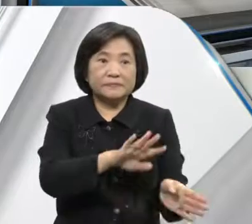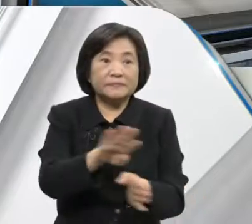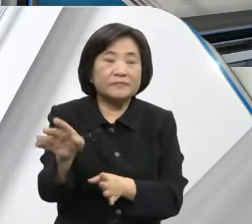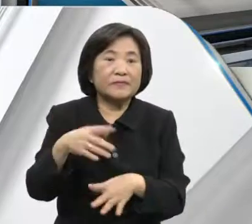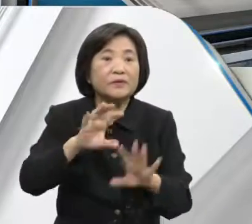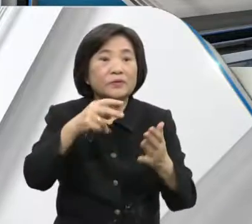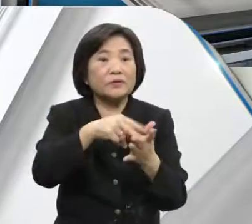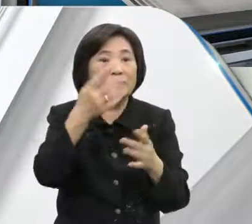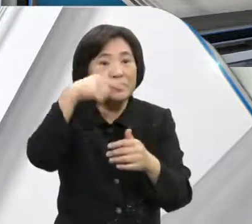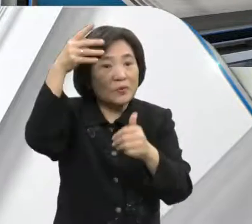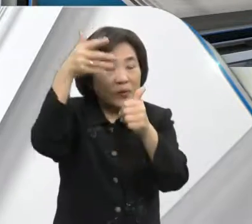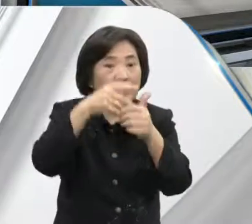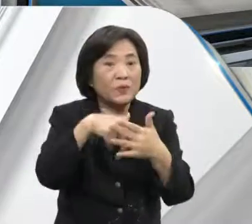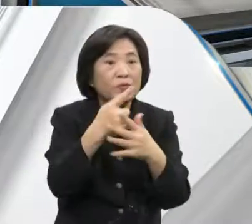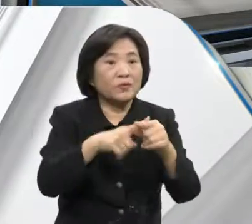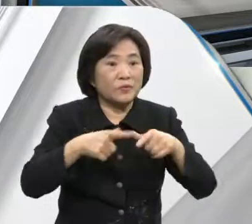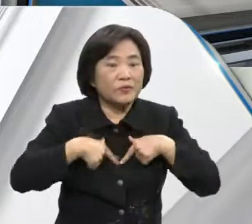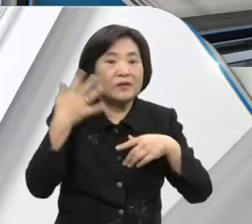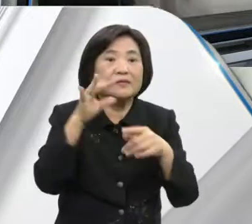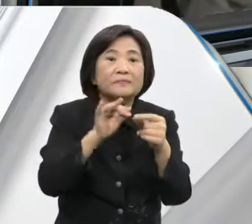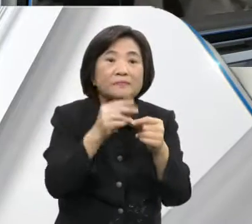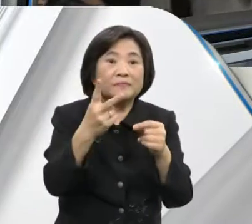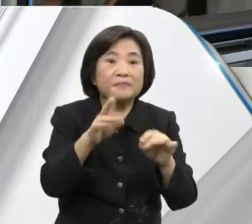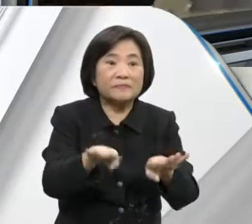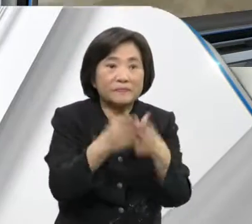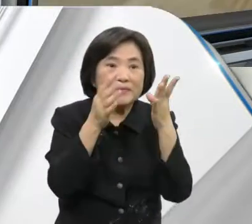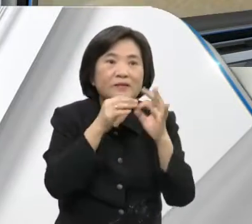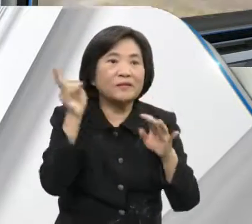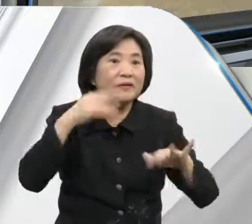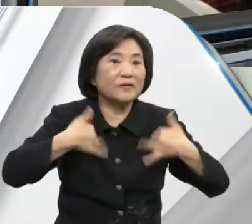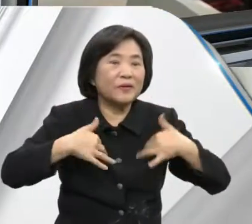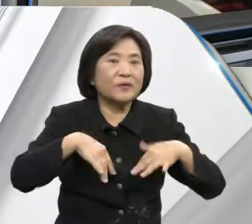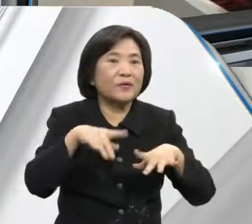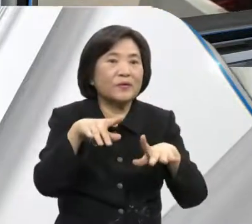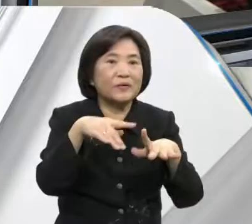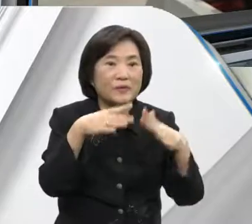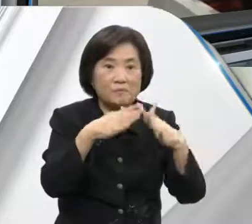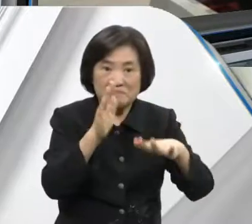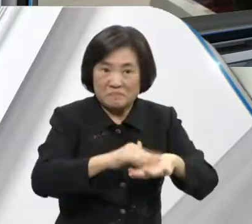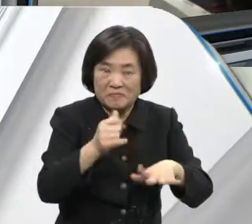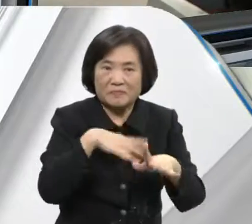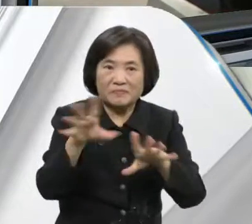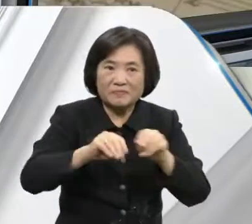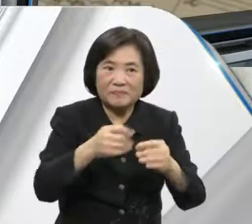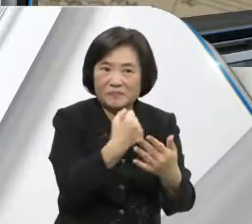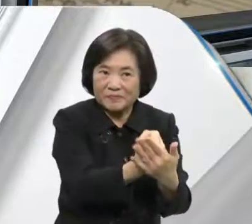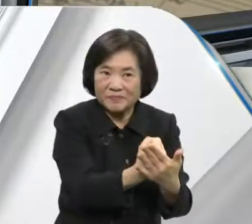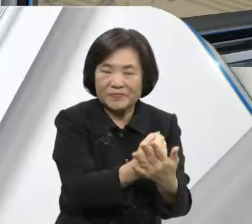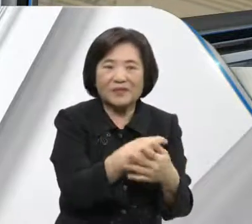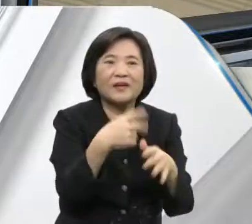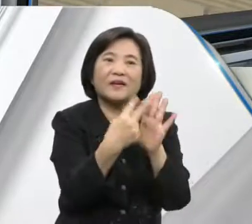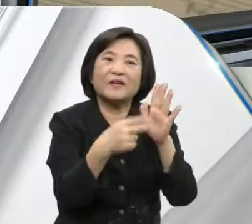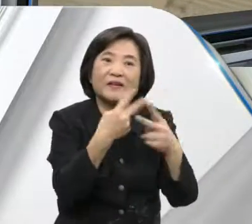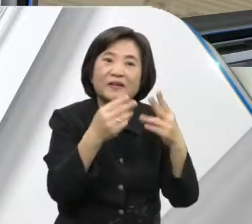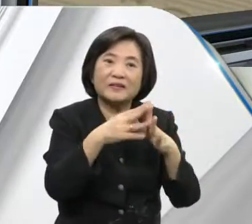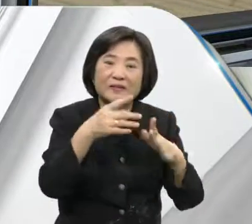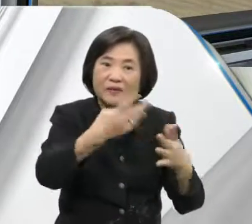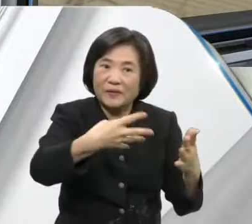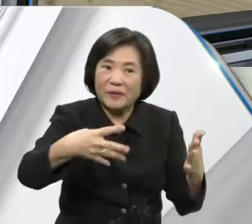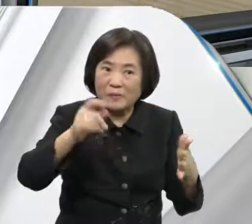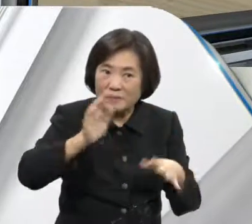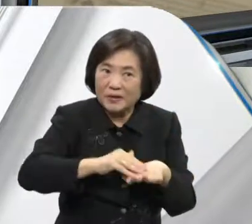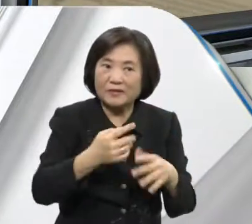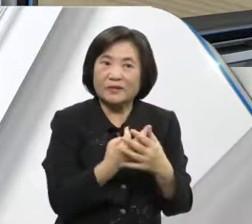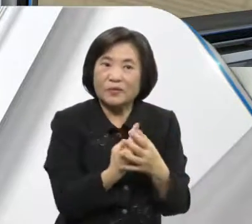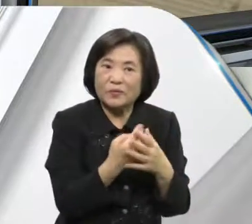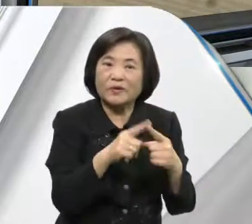国立传统艺术中心从民国1890年开始启动任何家资料保存，其中从印尼客家识别造桥家文